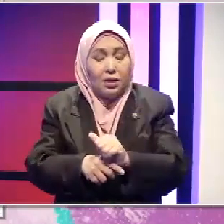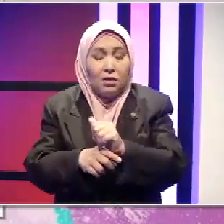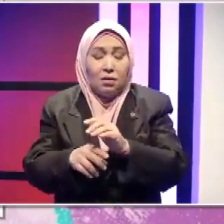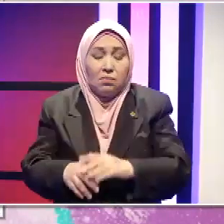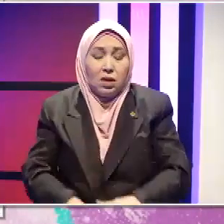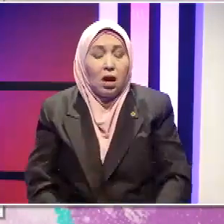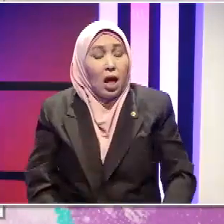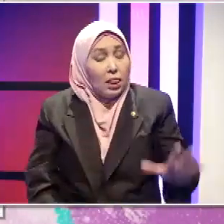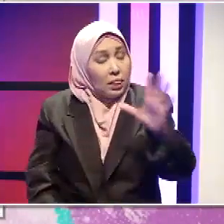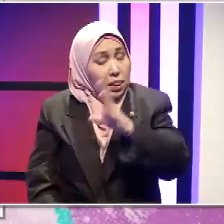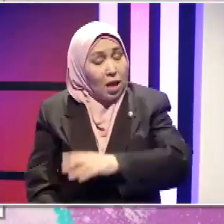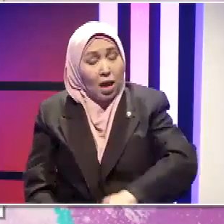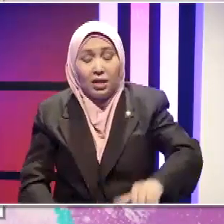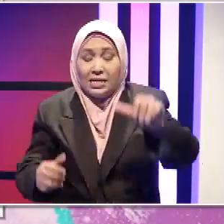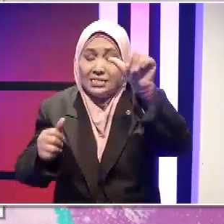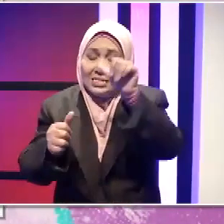a kullum